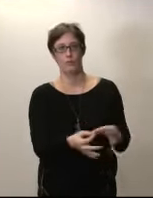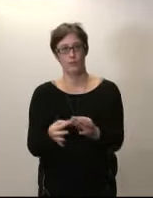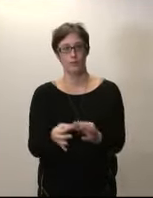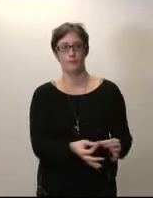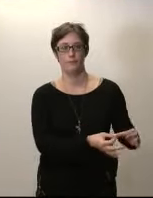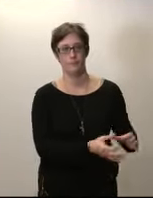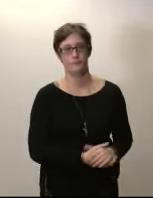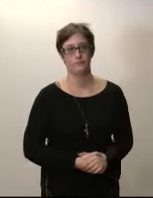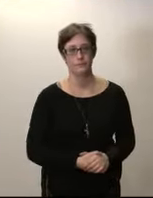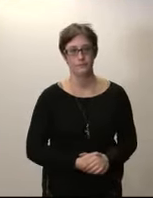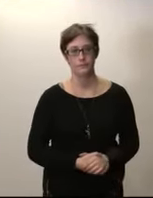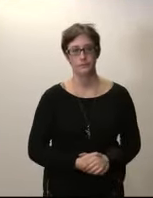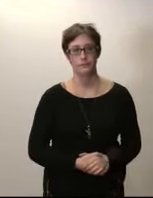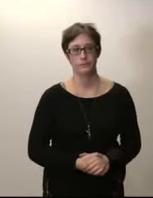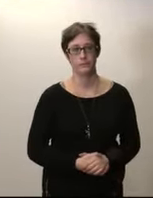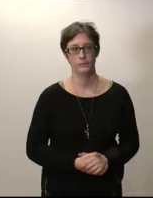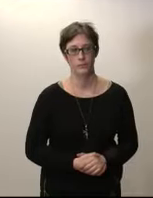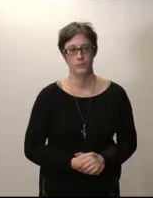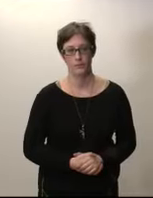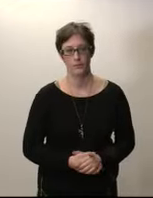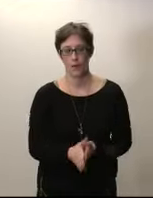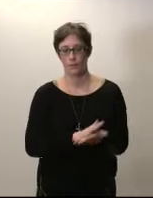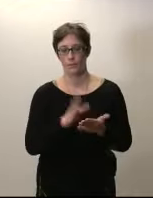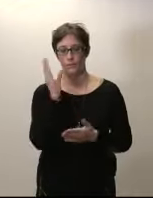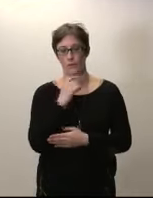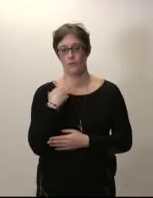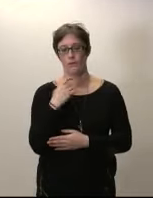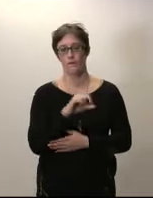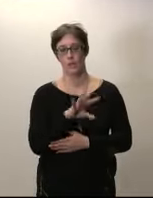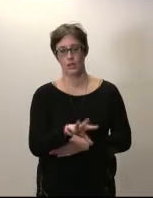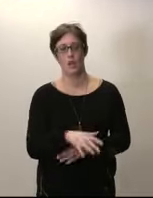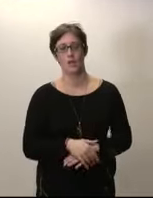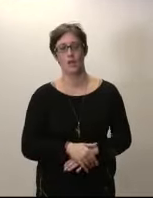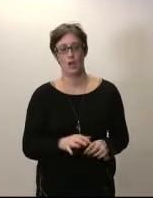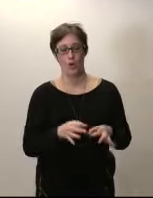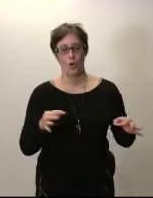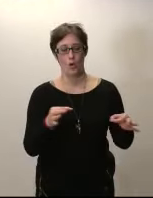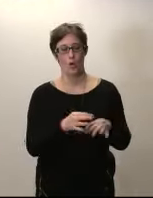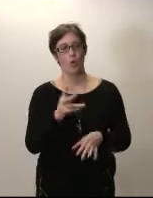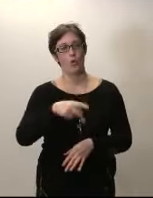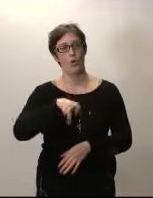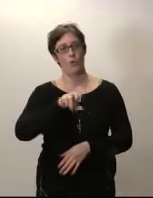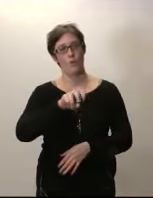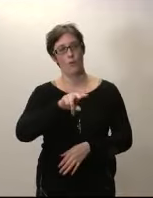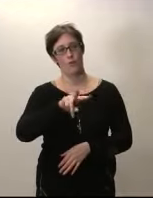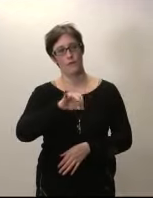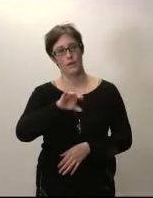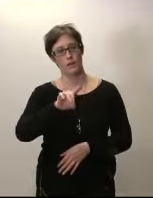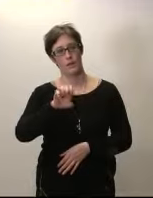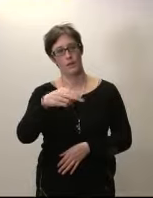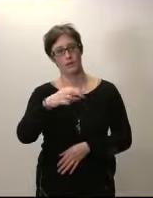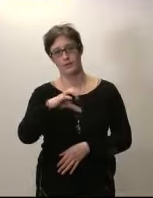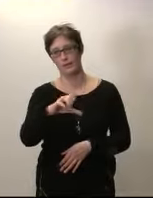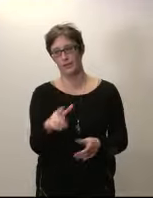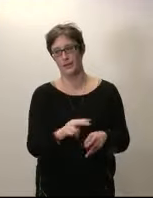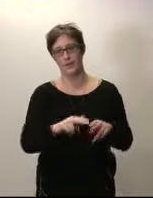25. Ah oui, monsieur Schreiber, point numéro 25, extension des locaux de l'Institut Notre-Dame de la Providence. Alors, lors de la séance du 23 novembre